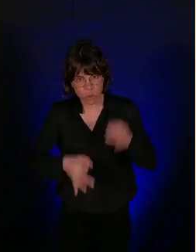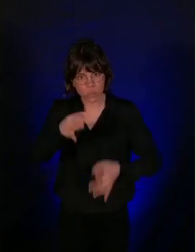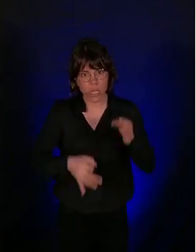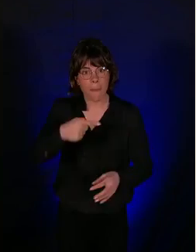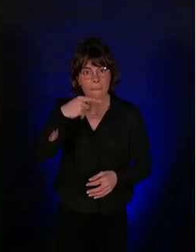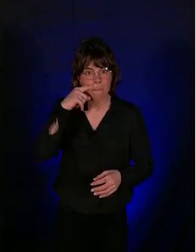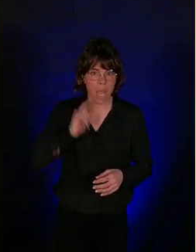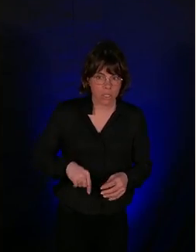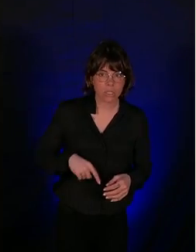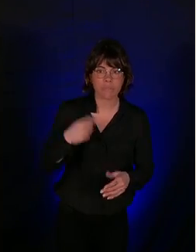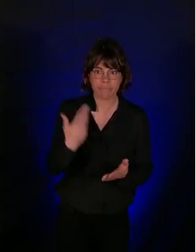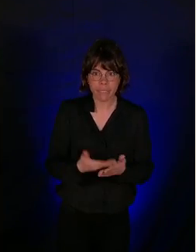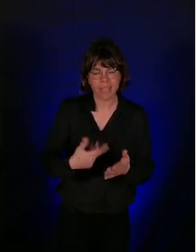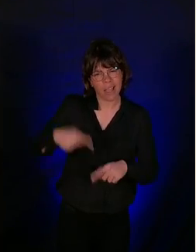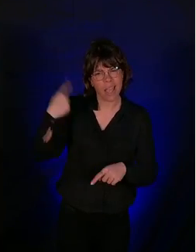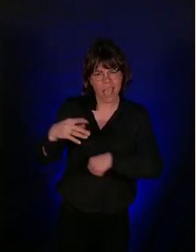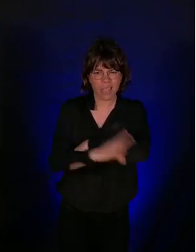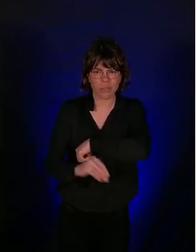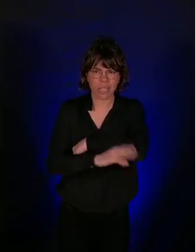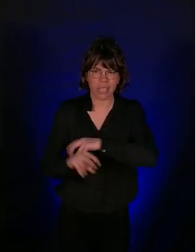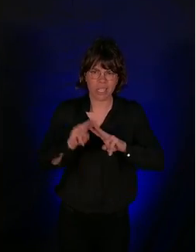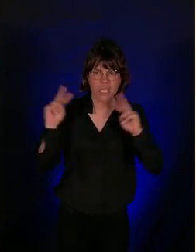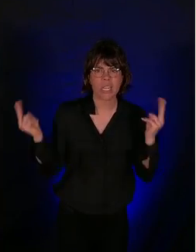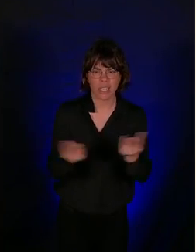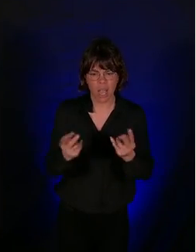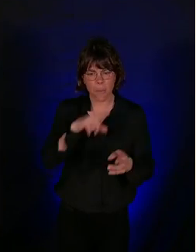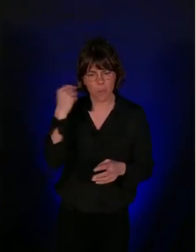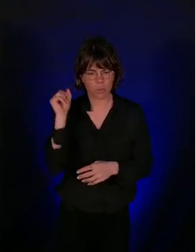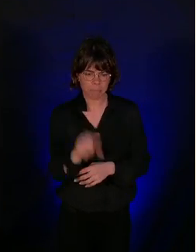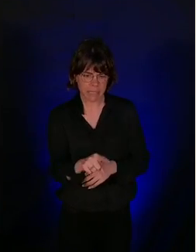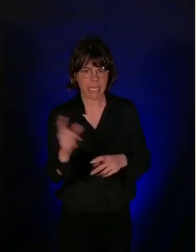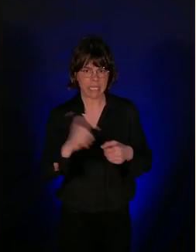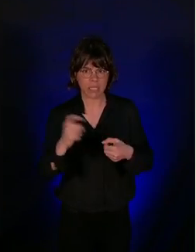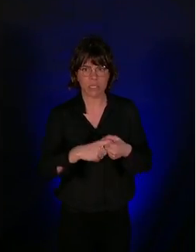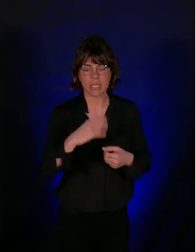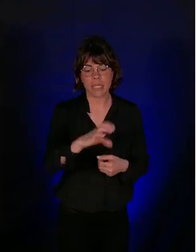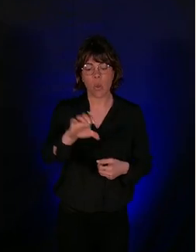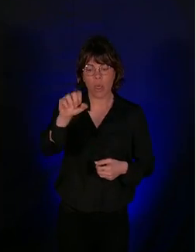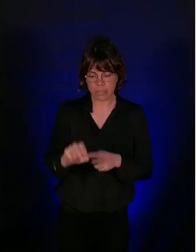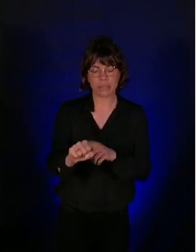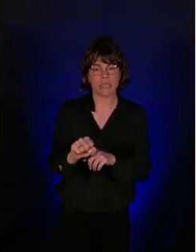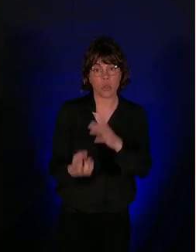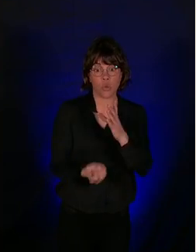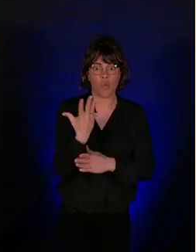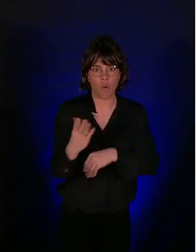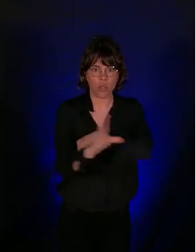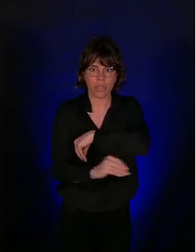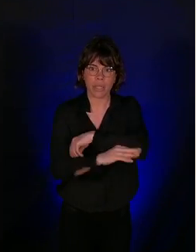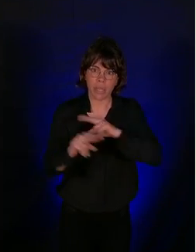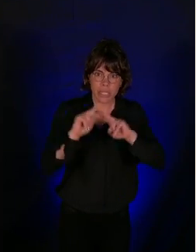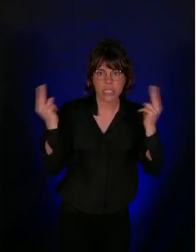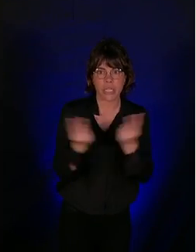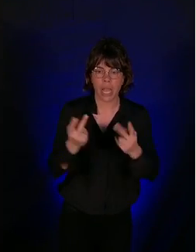Vicentini ex-secrétaire général de la Confédération européenne des syndicats ces et nouveau secrétaire général de la